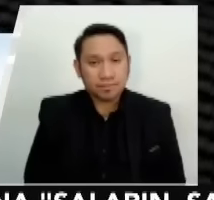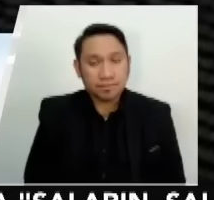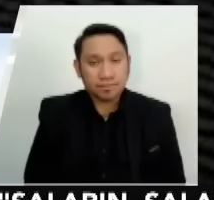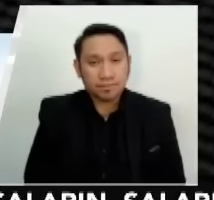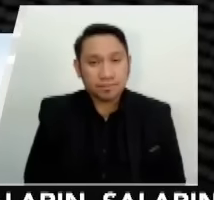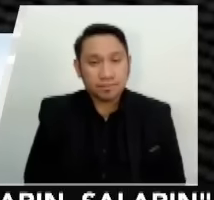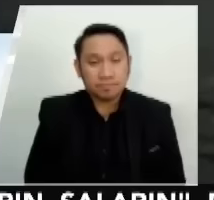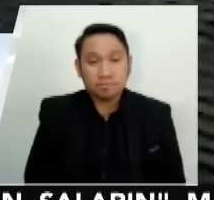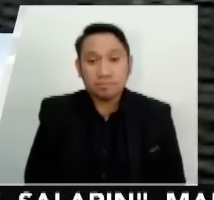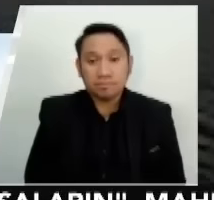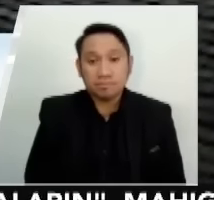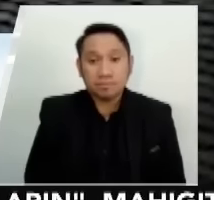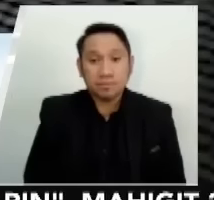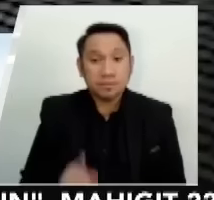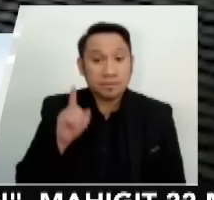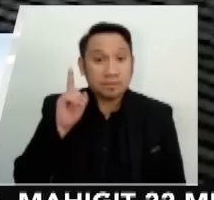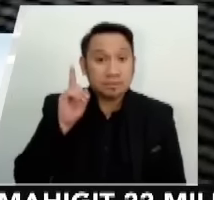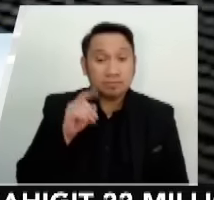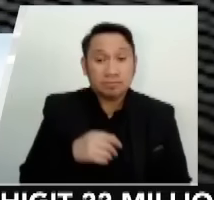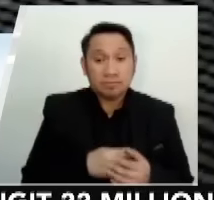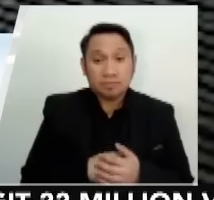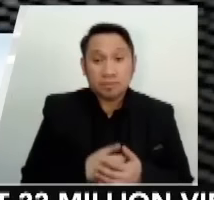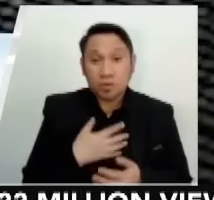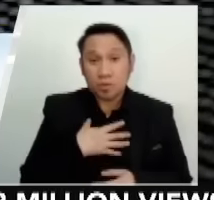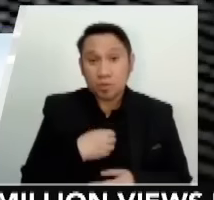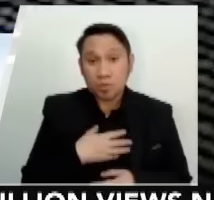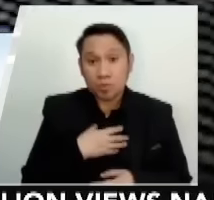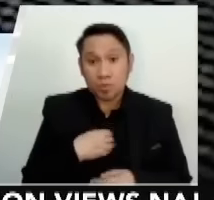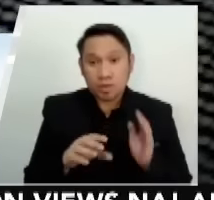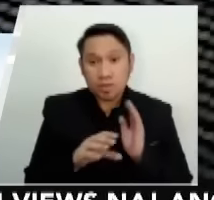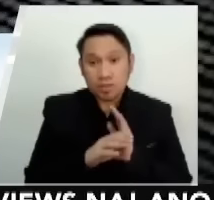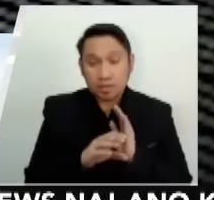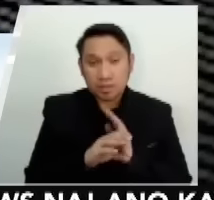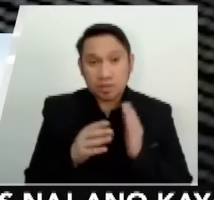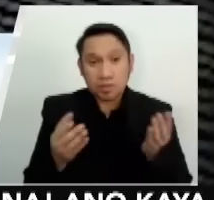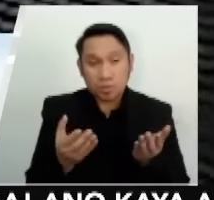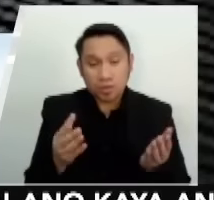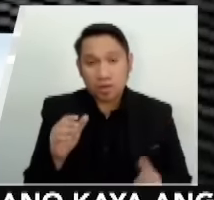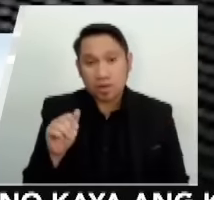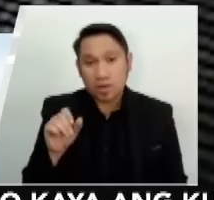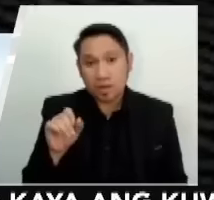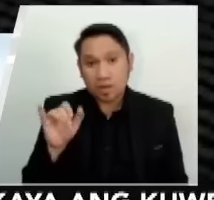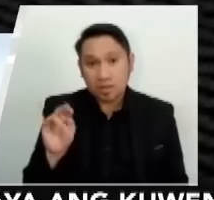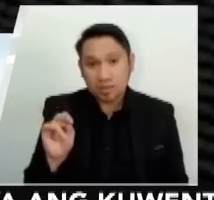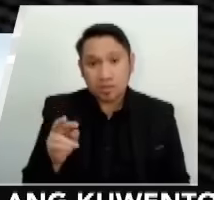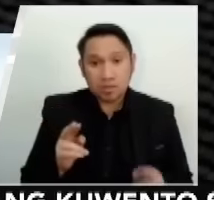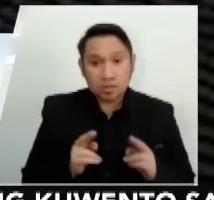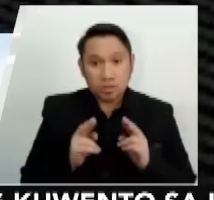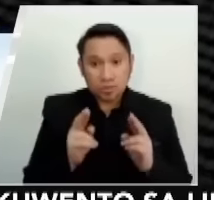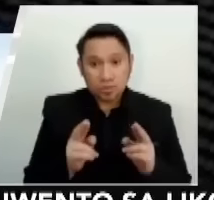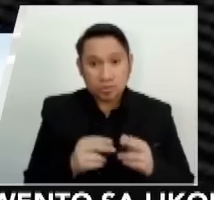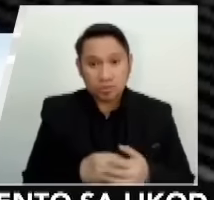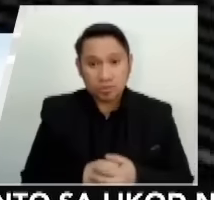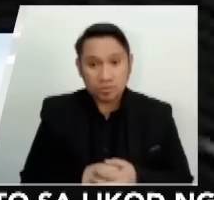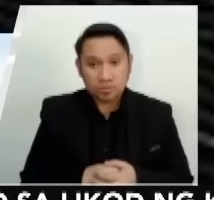Bumalandra sa gitna ng kalsada ang puting sasakyang ito sa Asin Road sa Baguio City nitong Martes ng gabi.